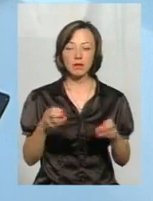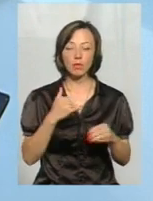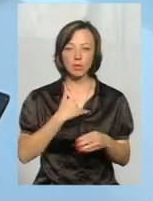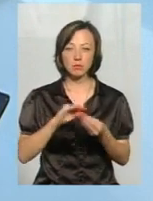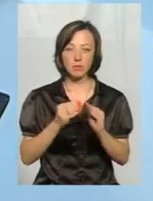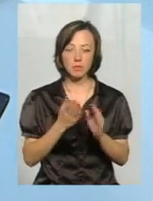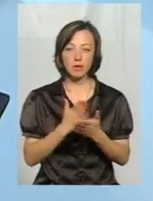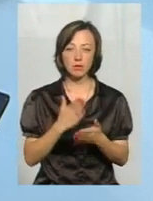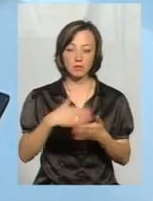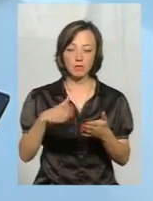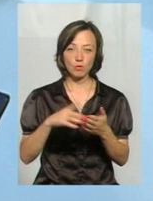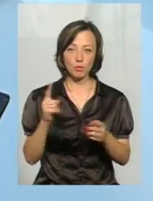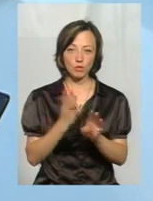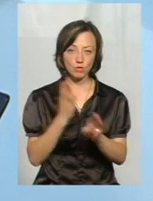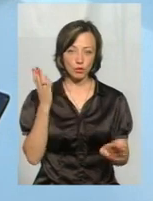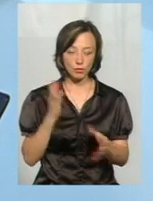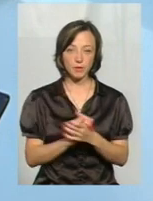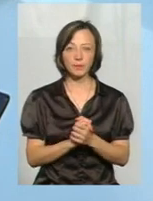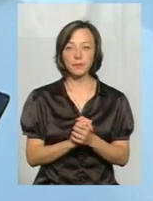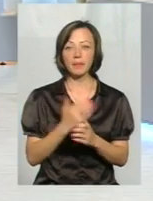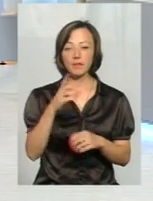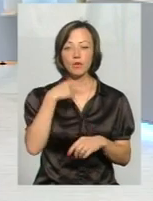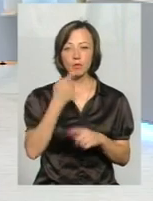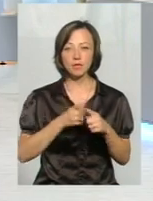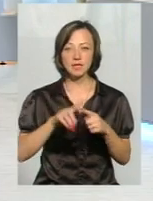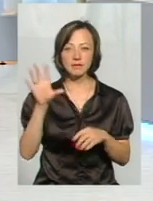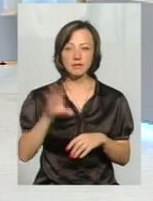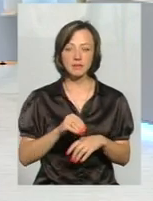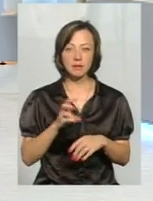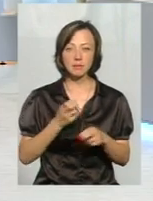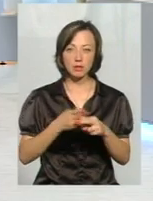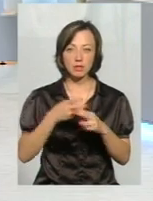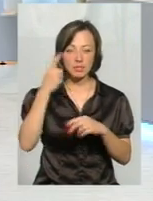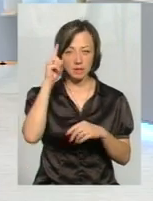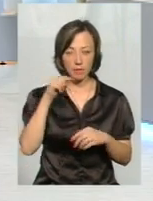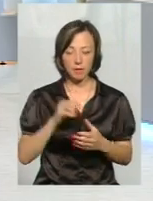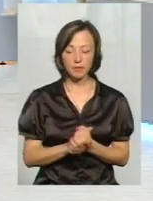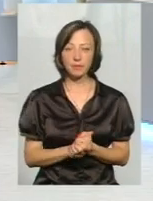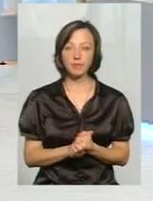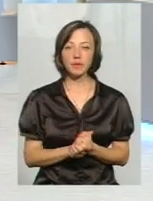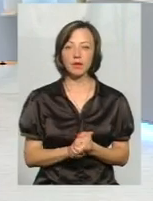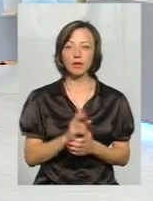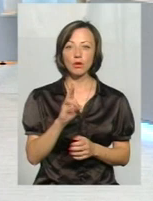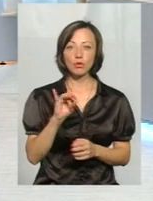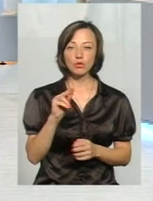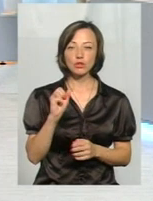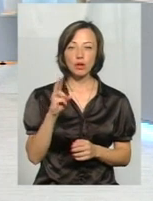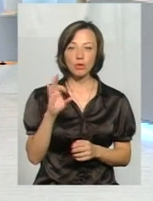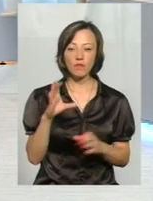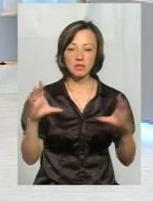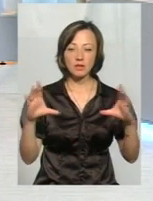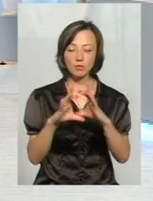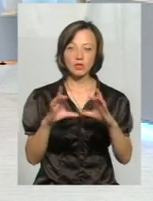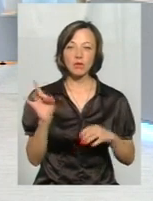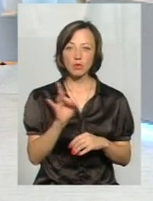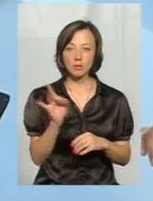перешкоди, щоб ми їх ліквідовували в першу чергу. Так? От то, що ви говорите, по цих всіх ми ці перешкоди знаємо. Так? От, по Курчатову, там на Завужний діаметр ще